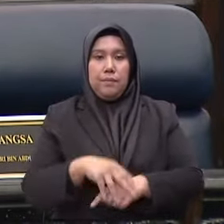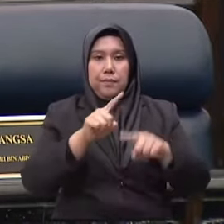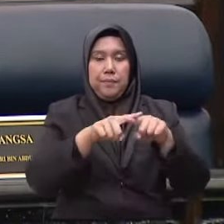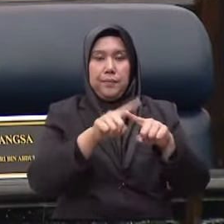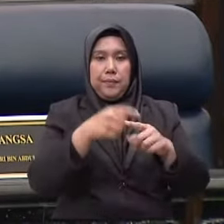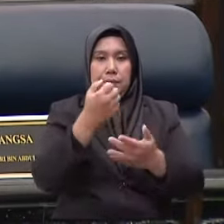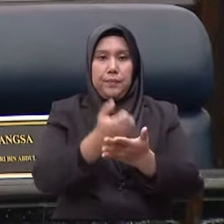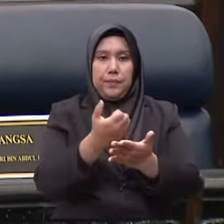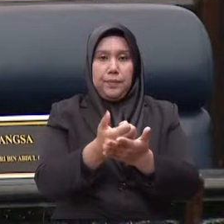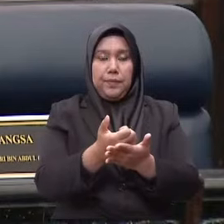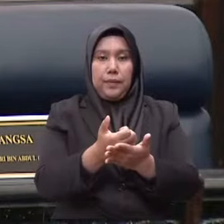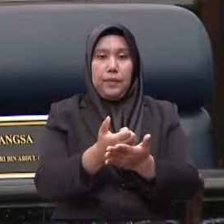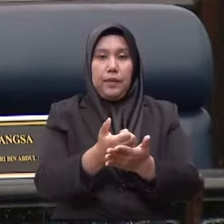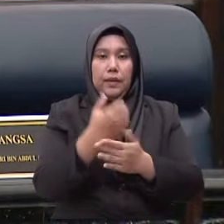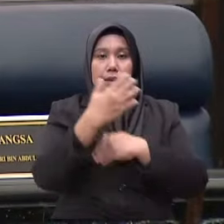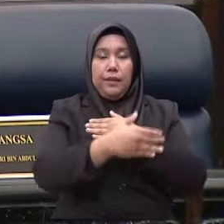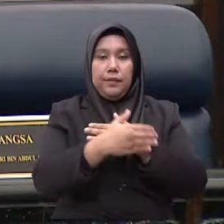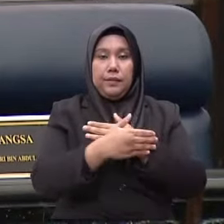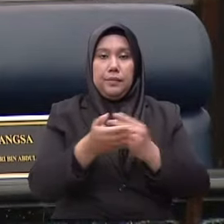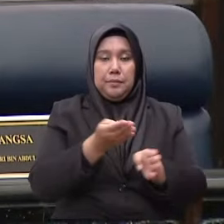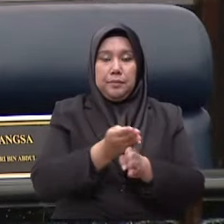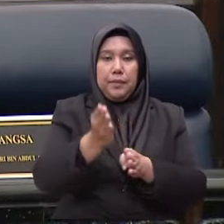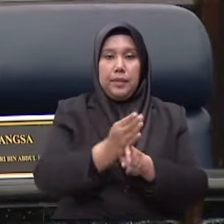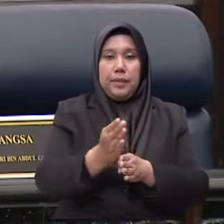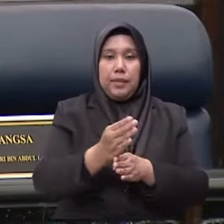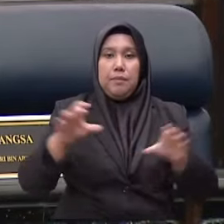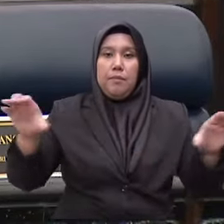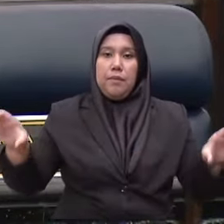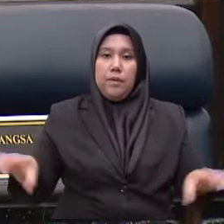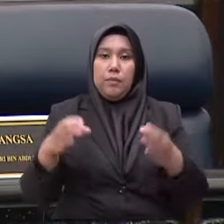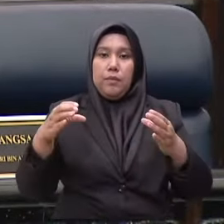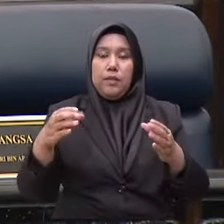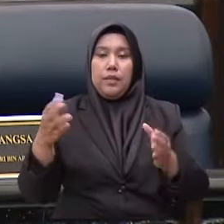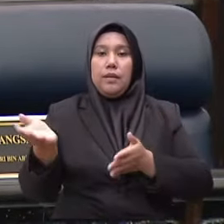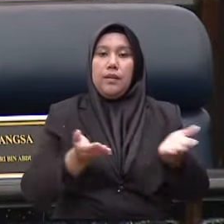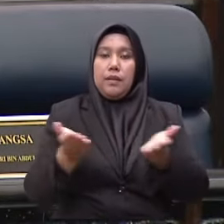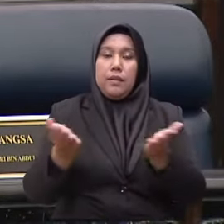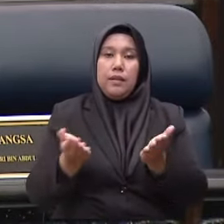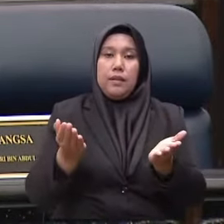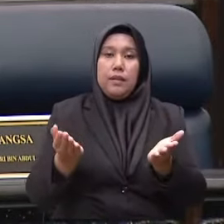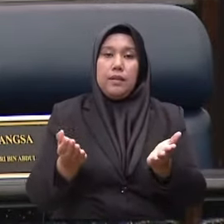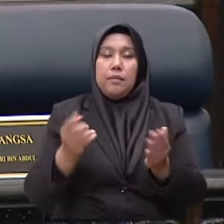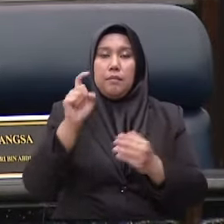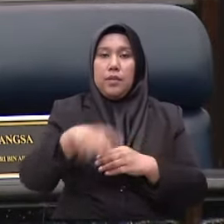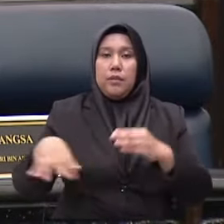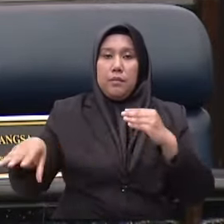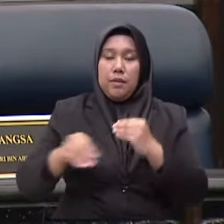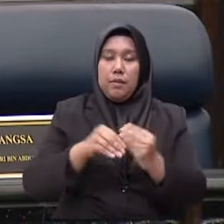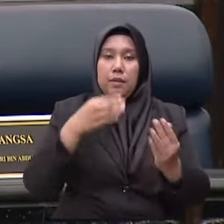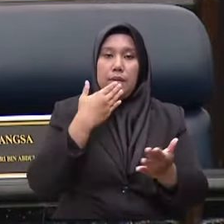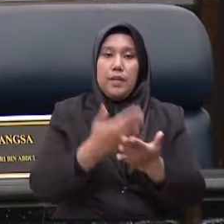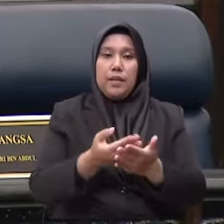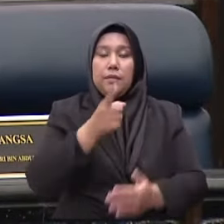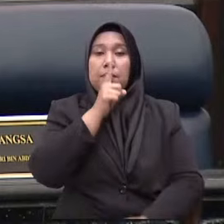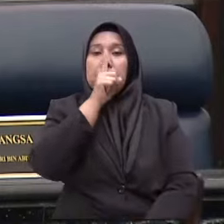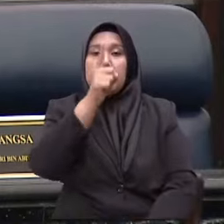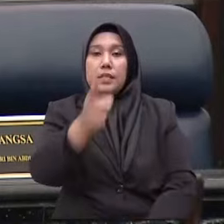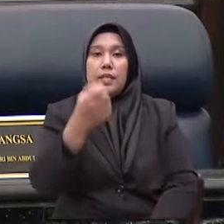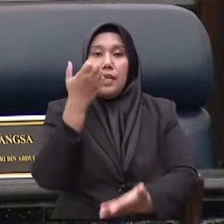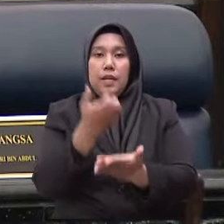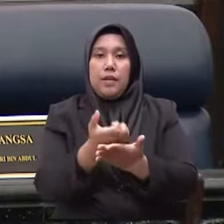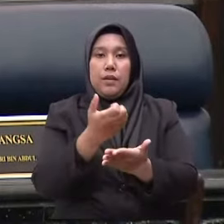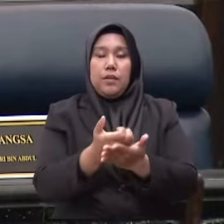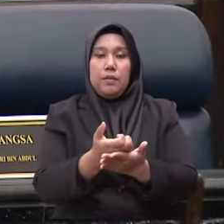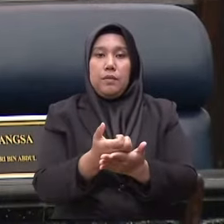sektor pembuatan dan juga perkhidmatan memerlukan penambahbaikan untuk memastikan ekonomi kita